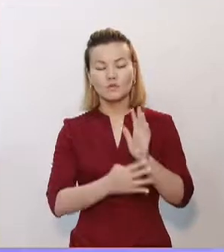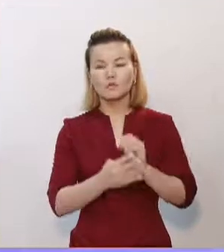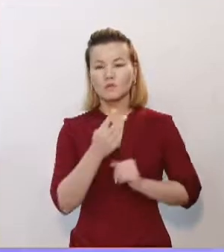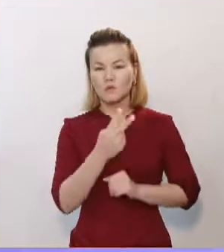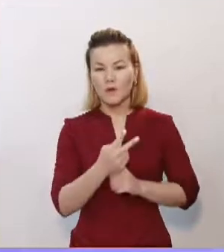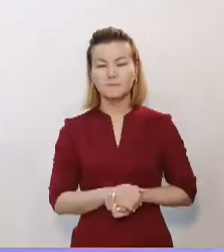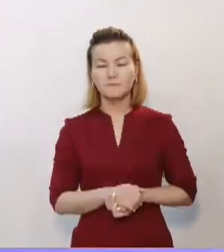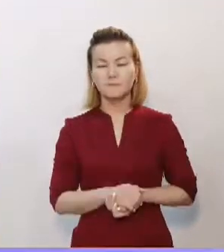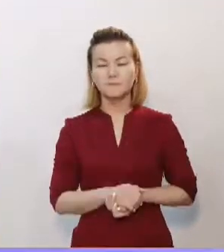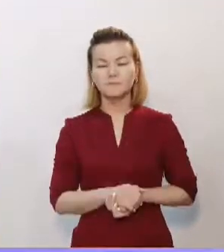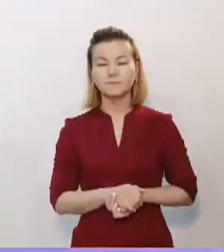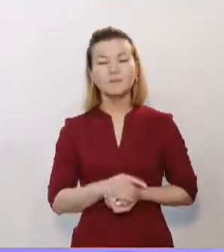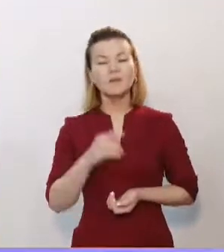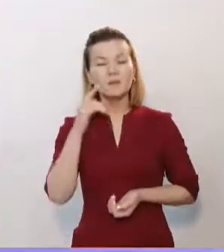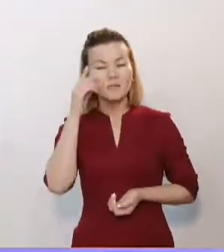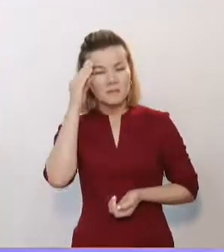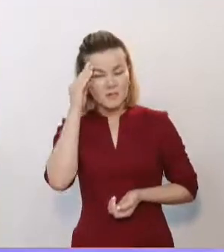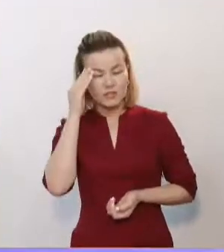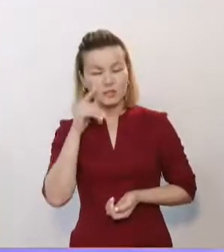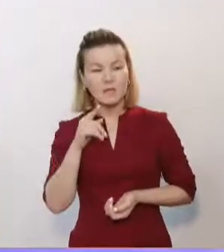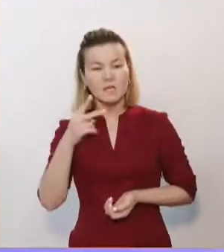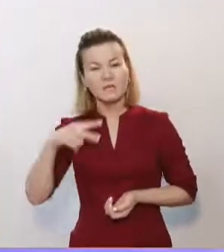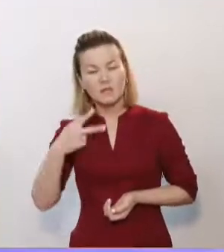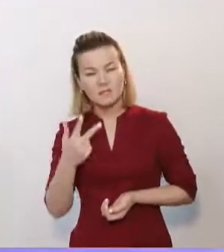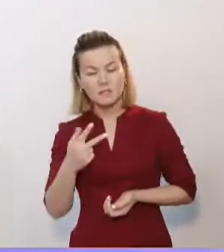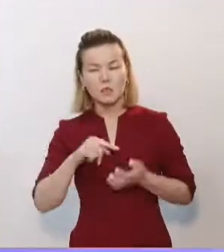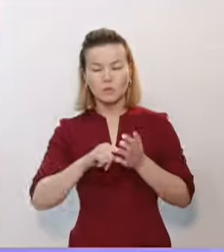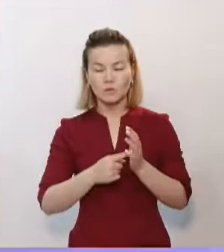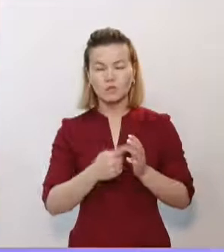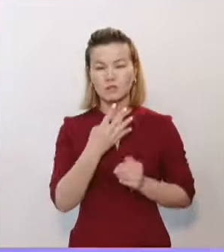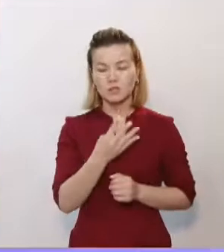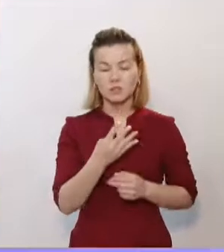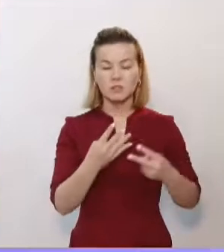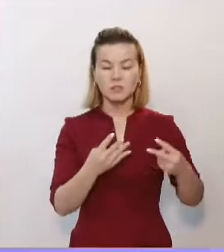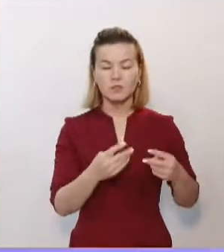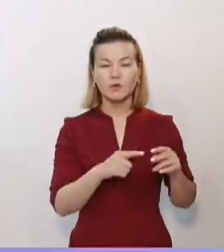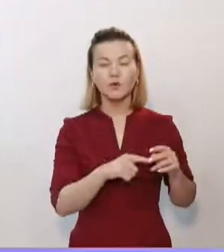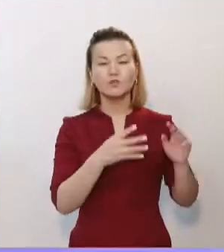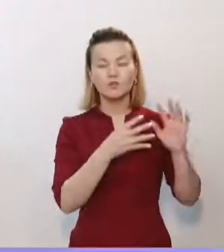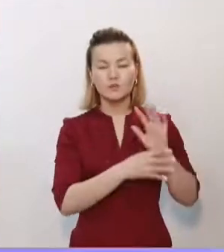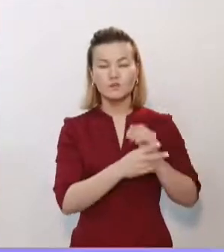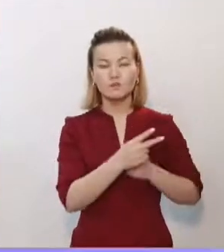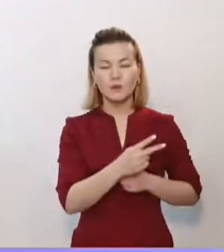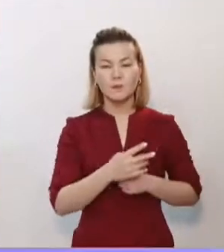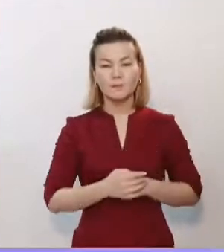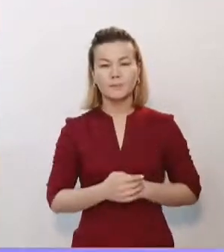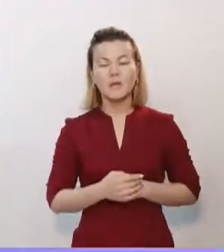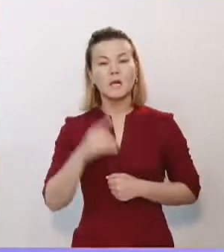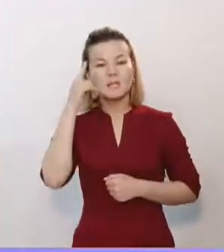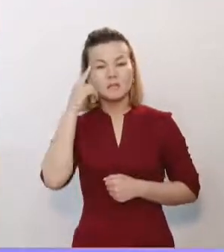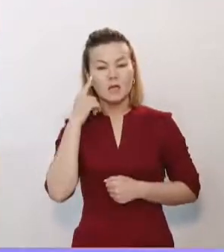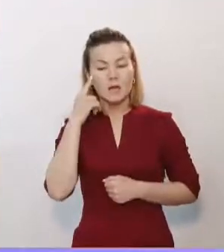92. Значит, 23 умножить на 4 равно 92.